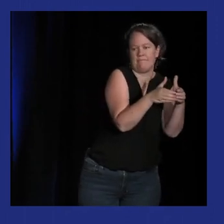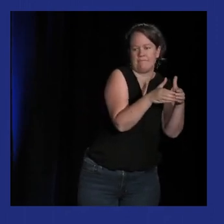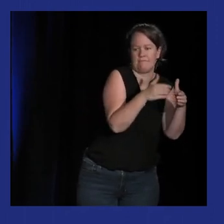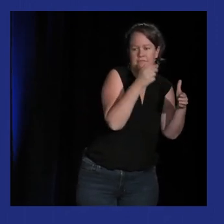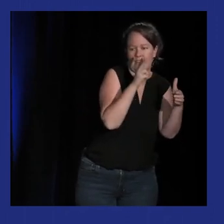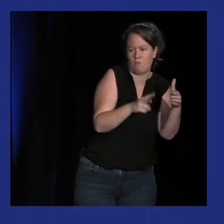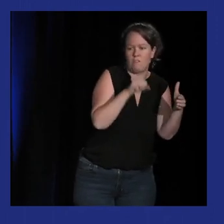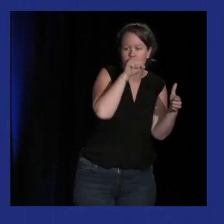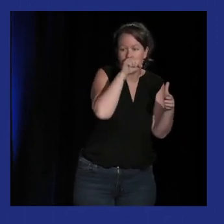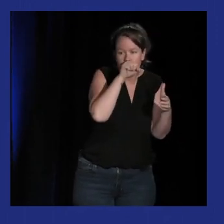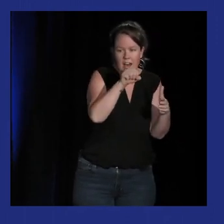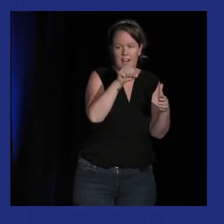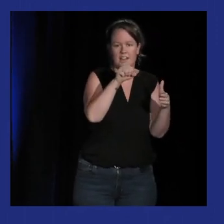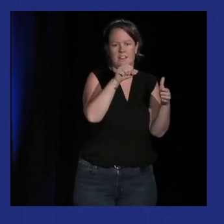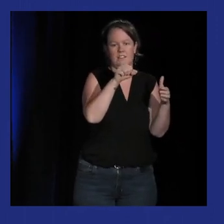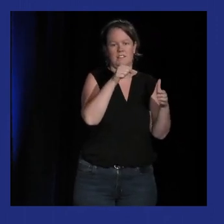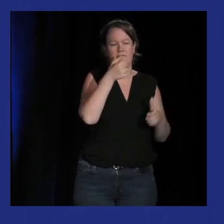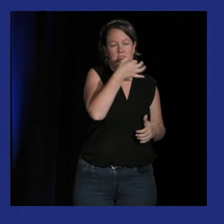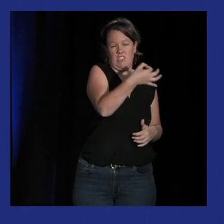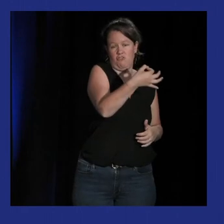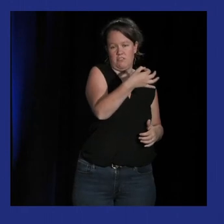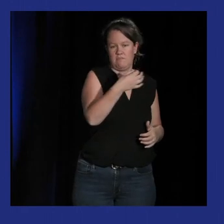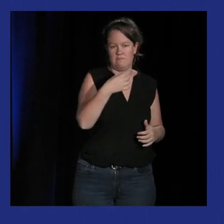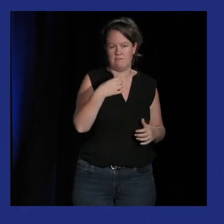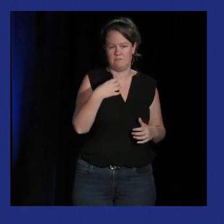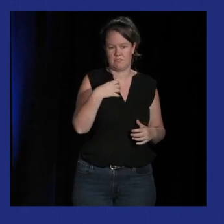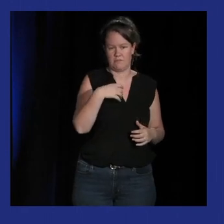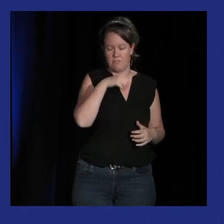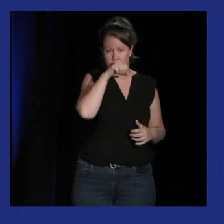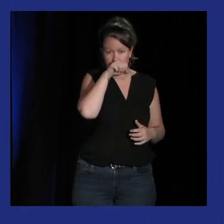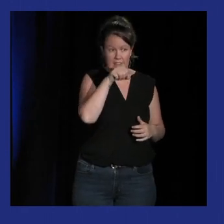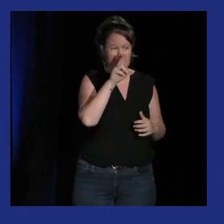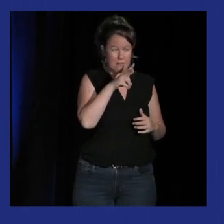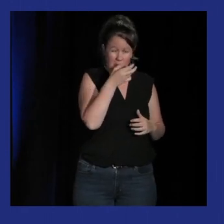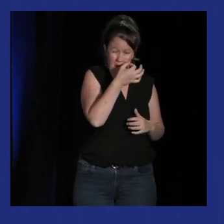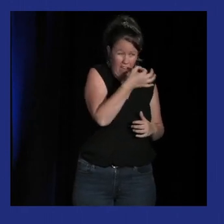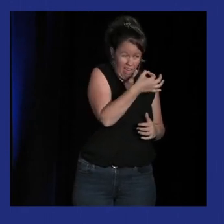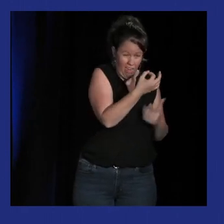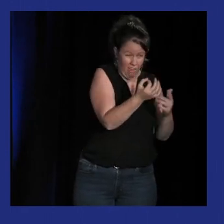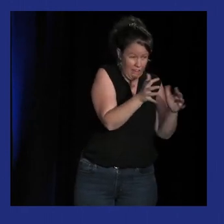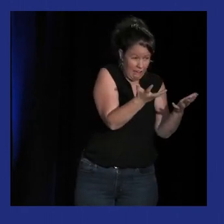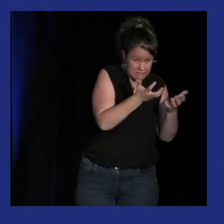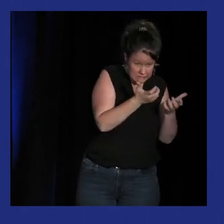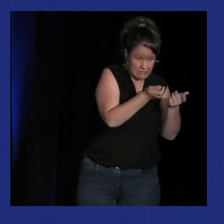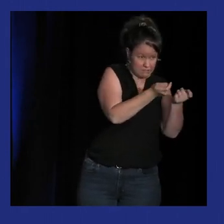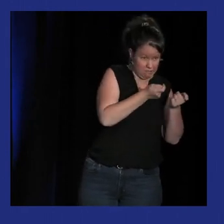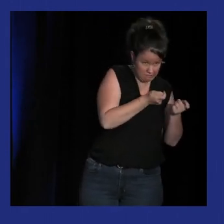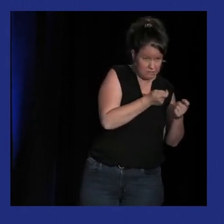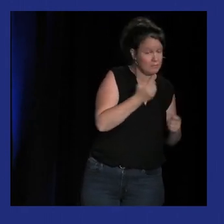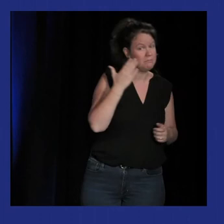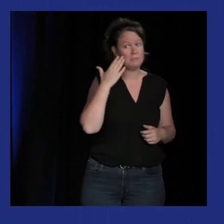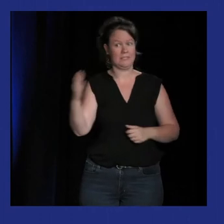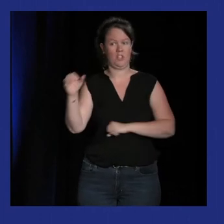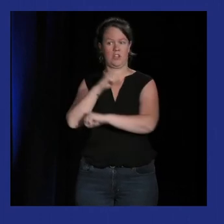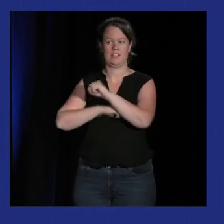des fans c'est-à-dire vraiment le on remplissait une niche quoi la niche de la niche mais quand on fait quand je fais le concert final fantasy